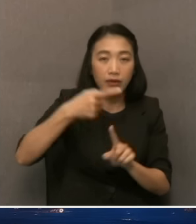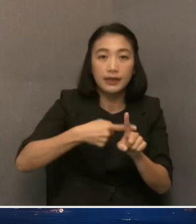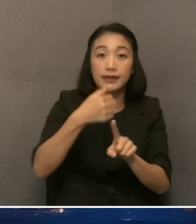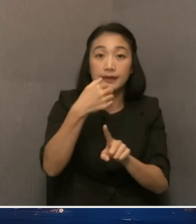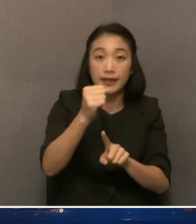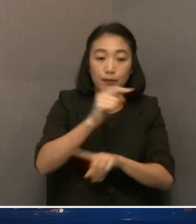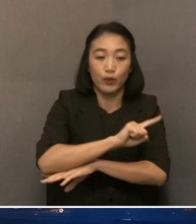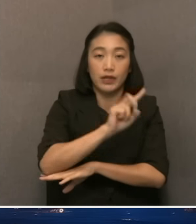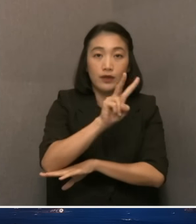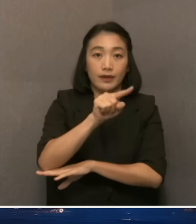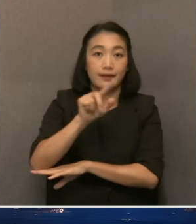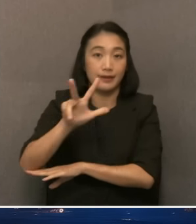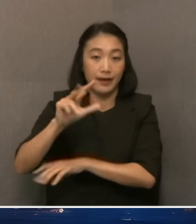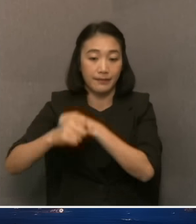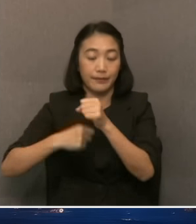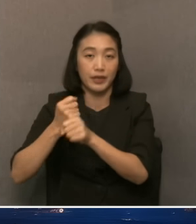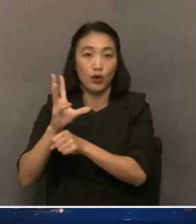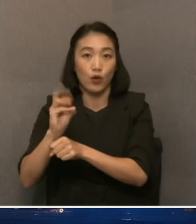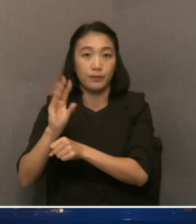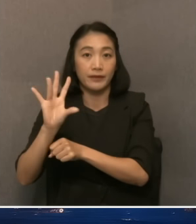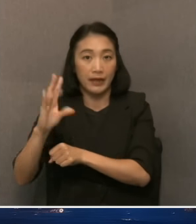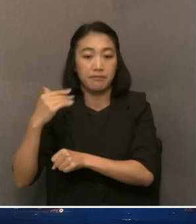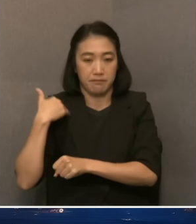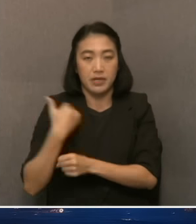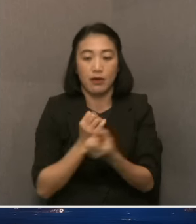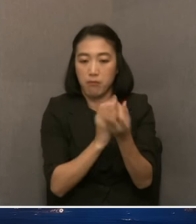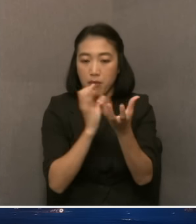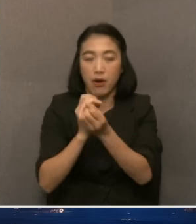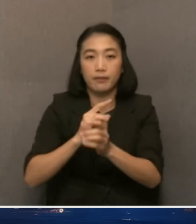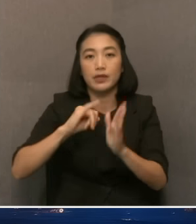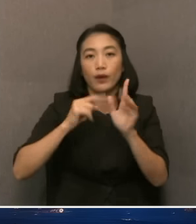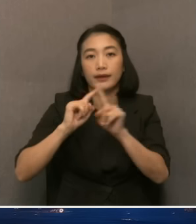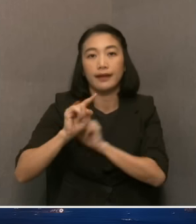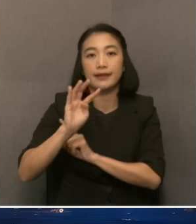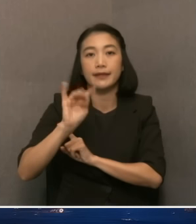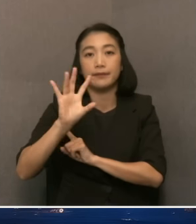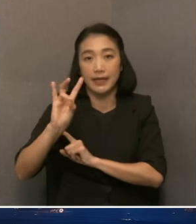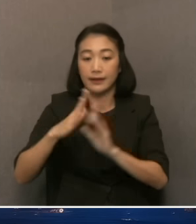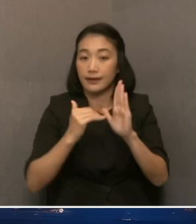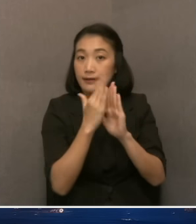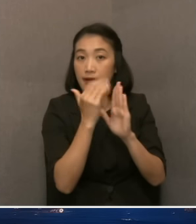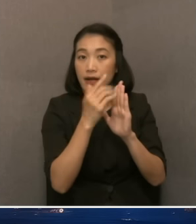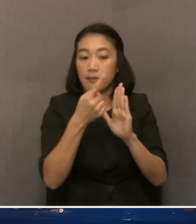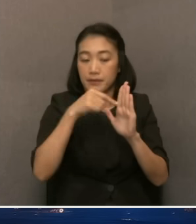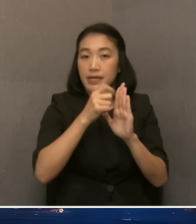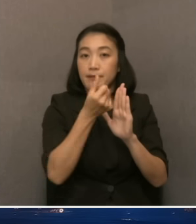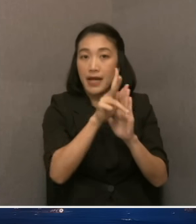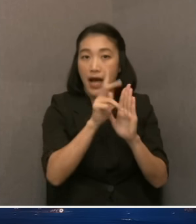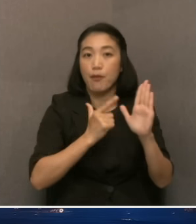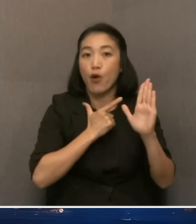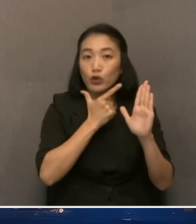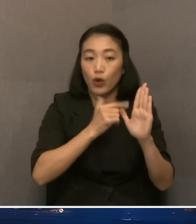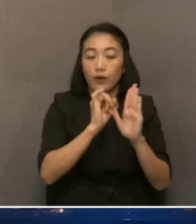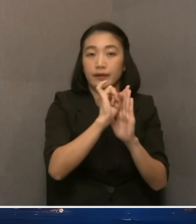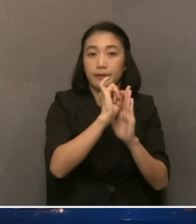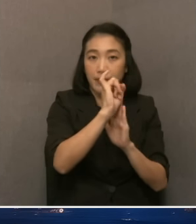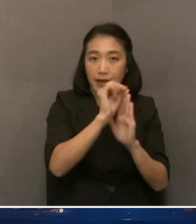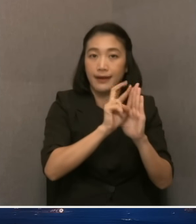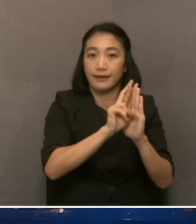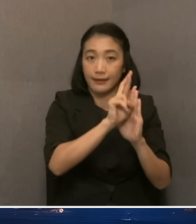2567จะมีผลกระทบใน 47จังหวัดนะคะภาคเหนือกระทบ 13จังหวัดได้แก่แม่ฮ่องสรเชียงใหม่